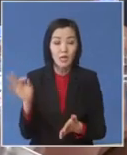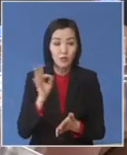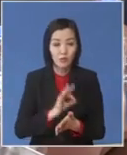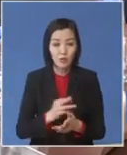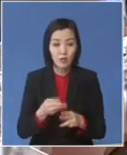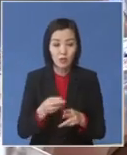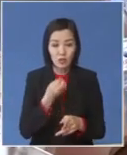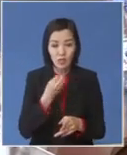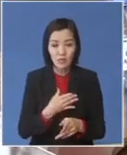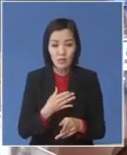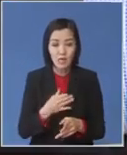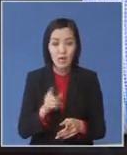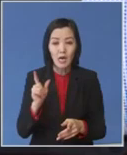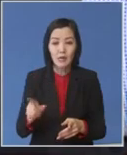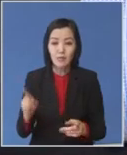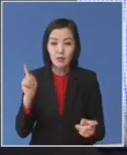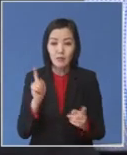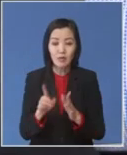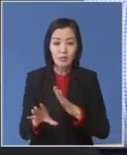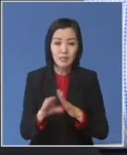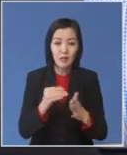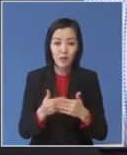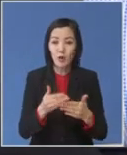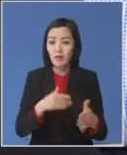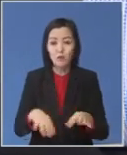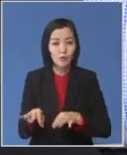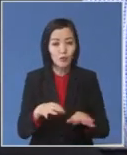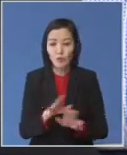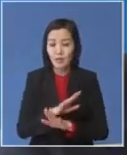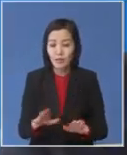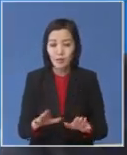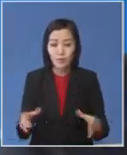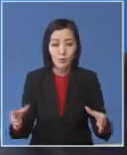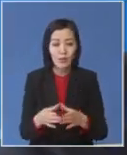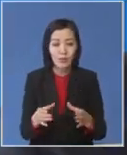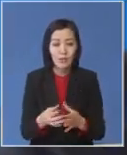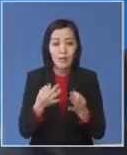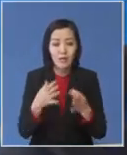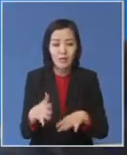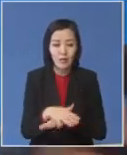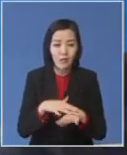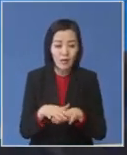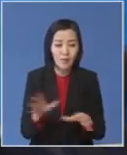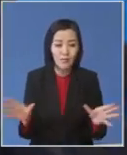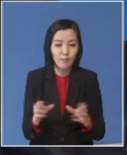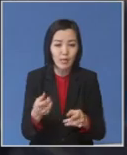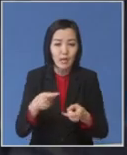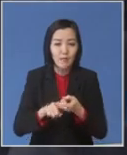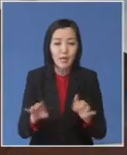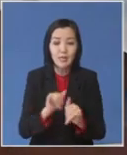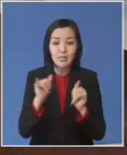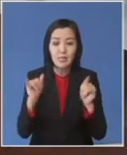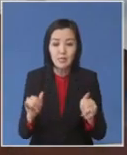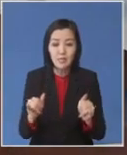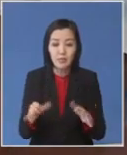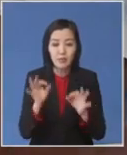дәлелдеді. Қоғамдық қабылдау сайлау алды жоба емес, ол партия жұмысы мен қарапайым халық арасындағы байланысты нығайтатын